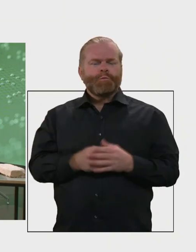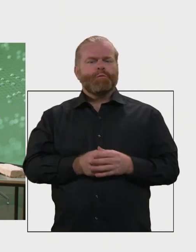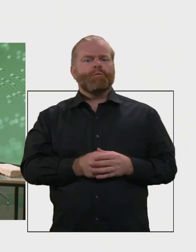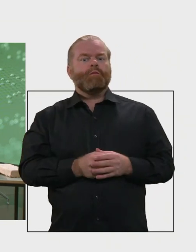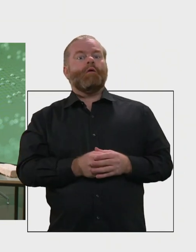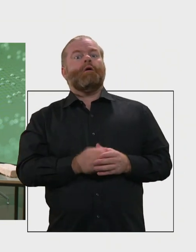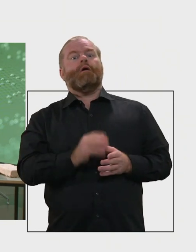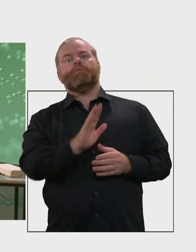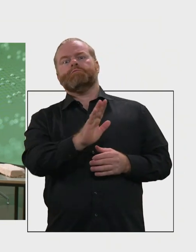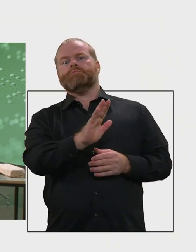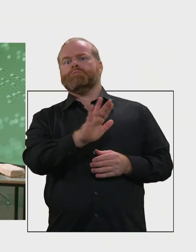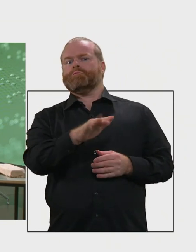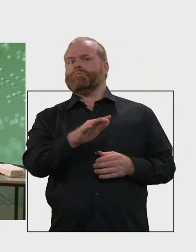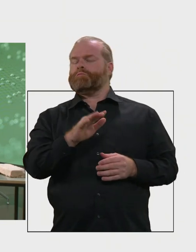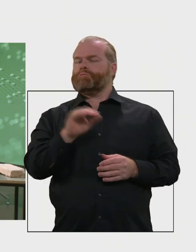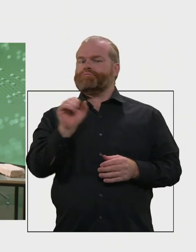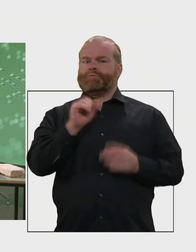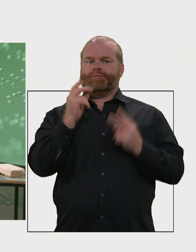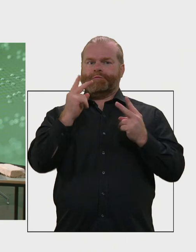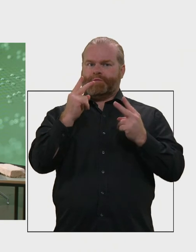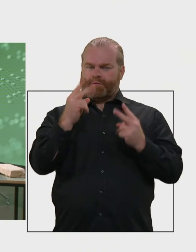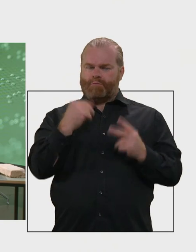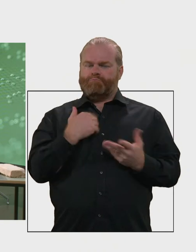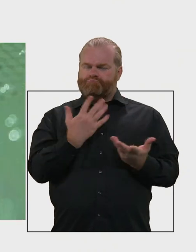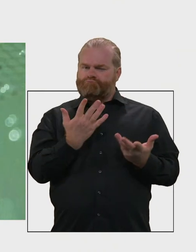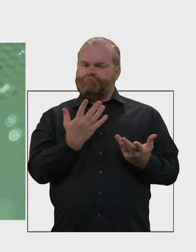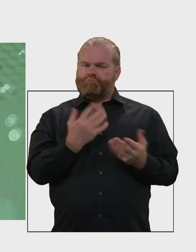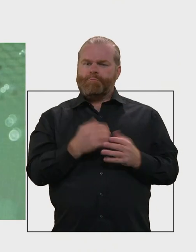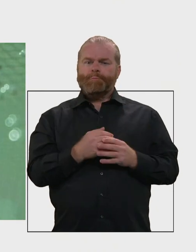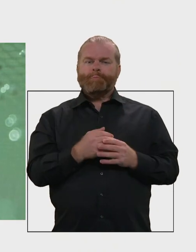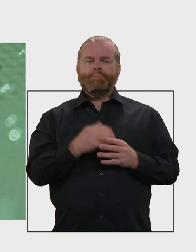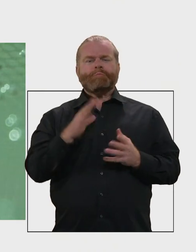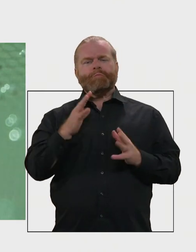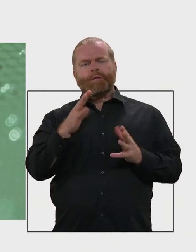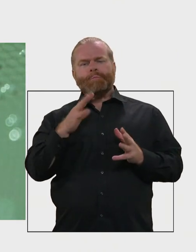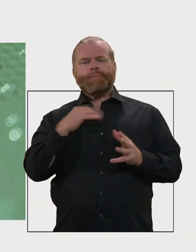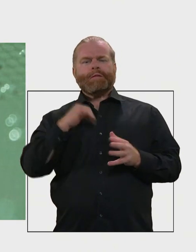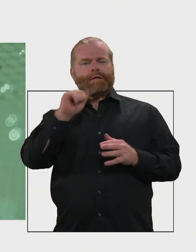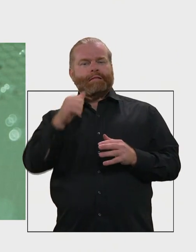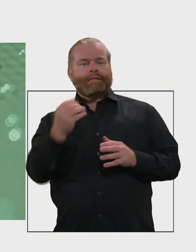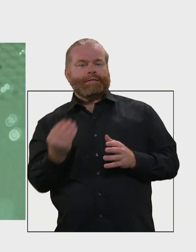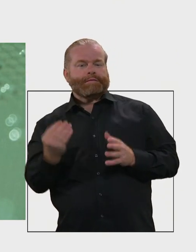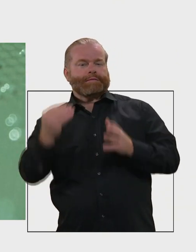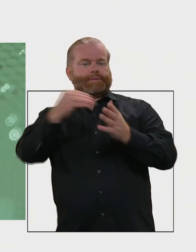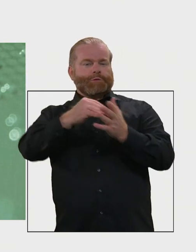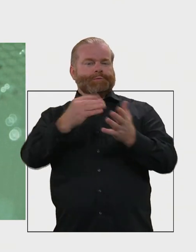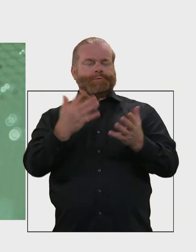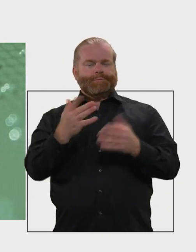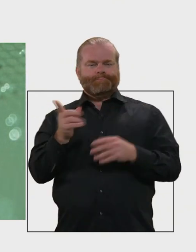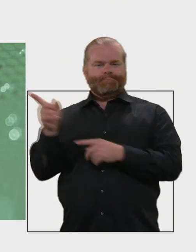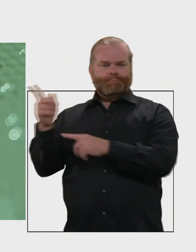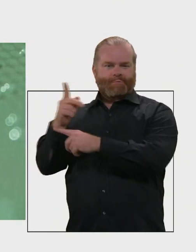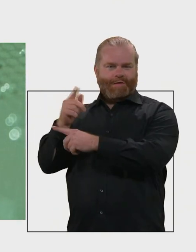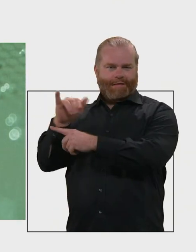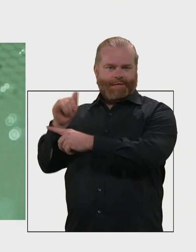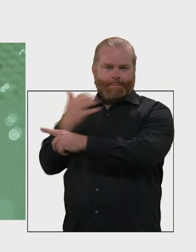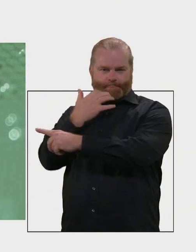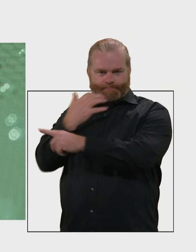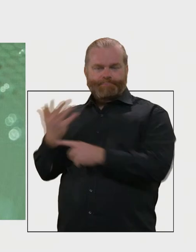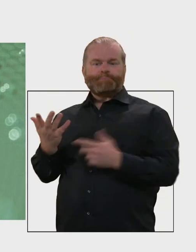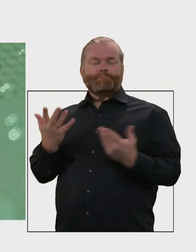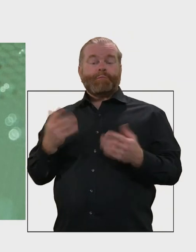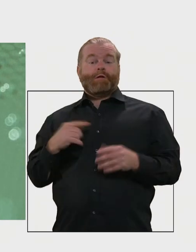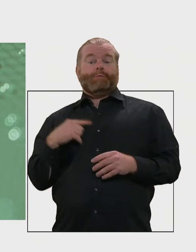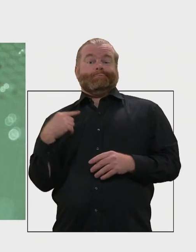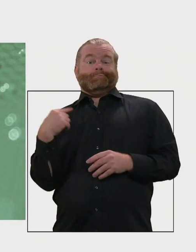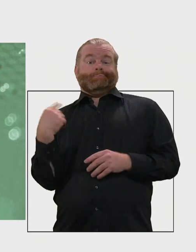haben, vielleicht kann ich noch mal ergänzen zu dem, was Katja auch sagt. Gerne, also wir haben uns ja in diesen ganzen Prozess auch als Gruppe, als Fokusgruppe mit